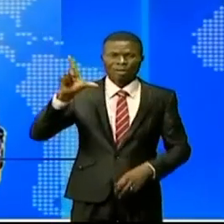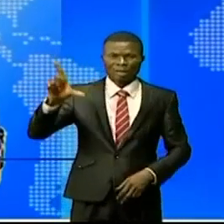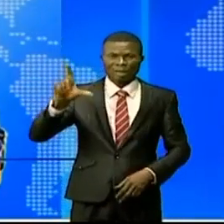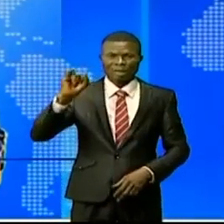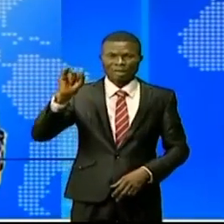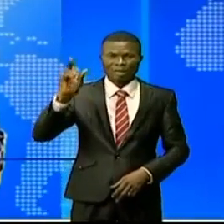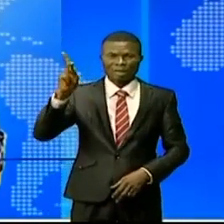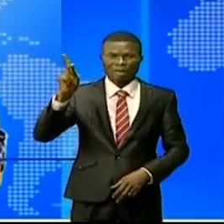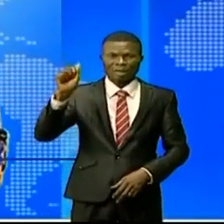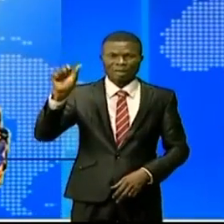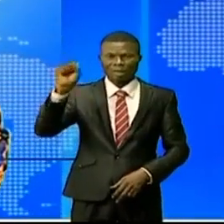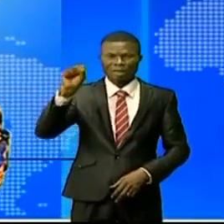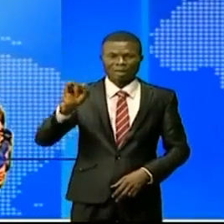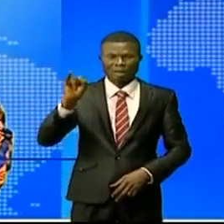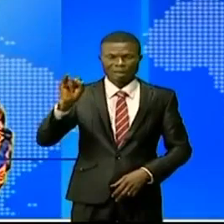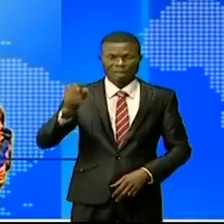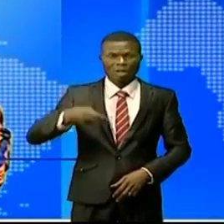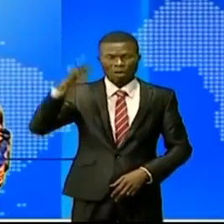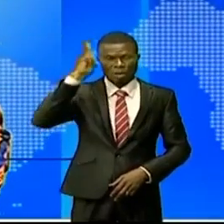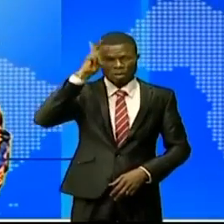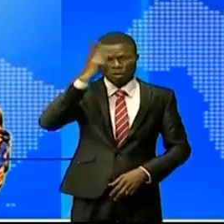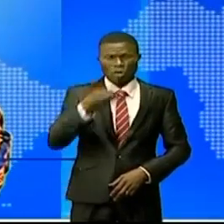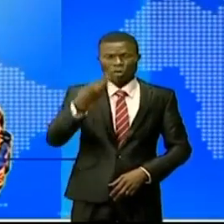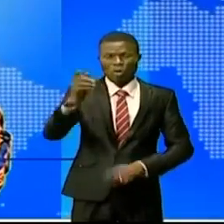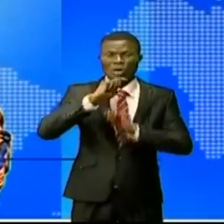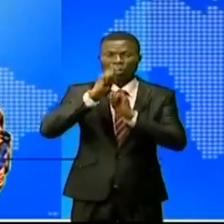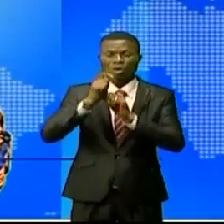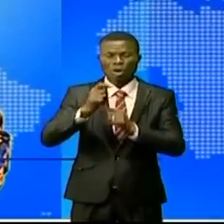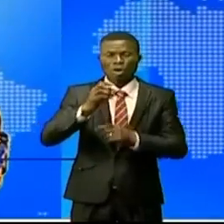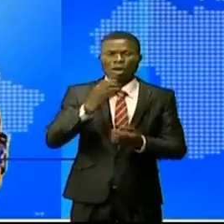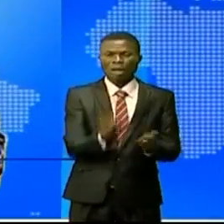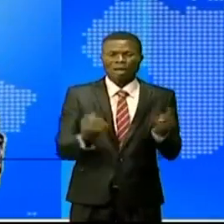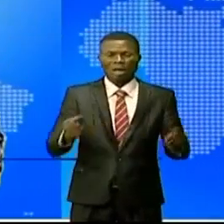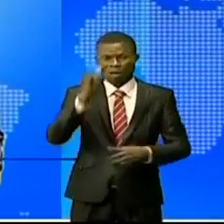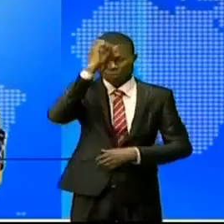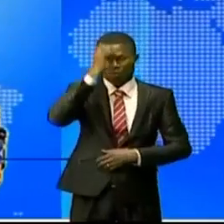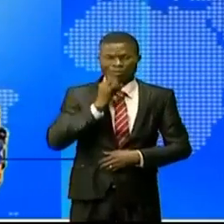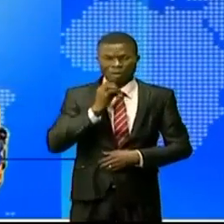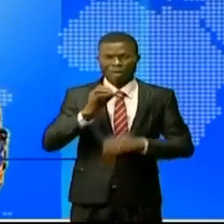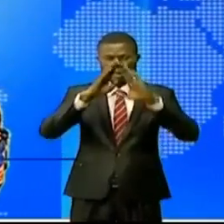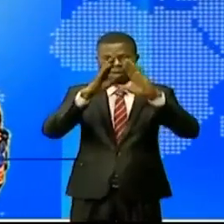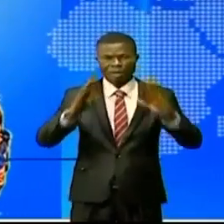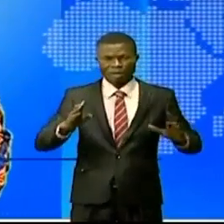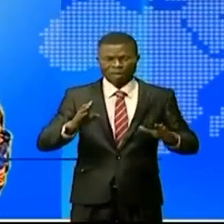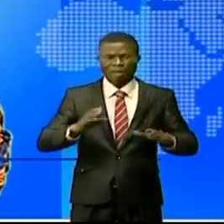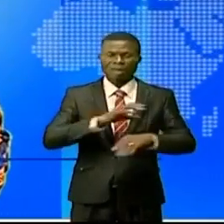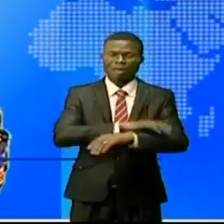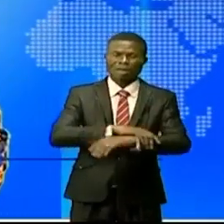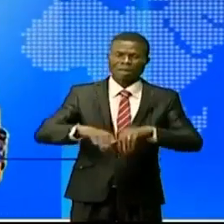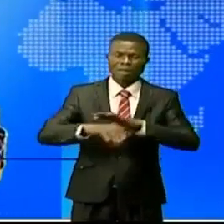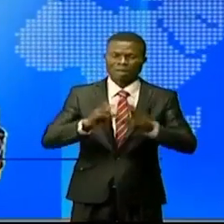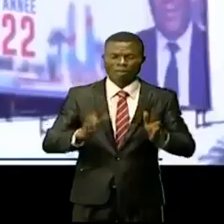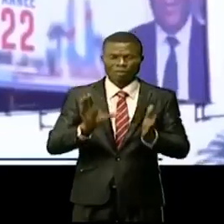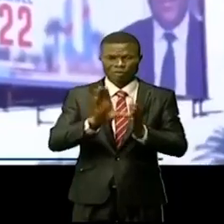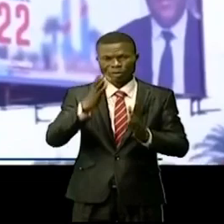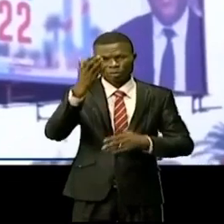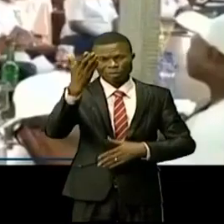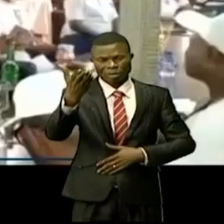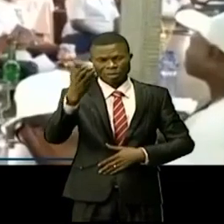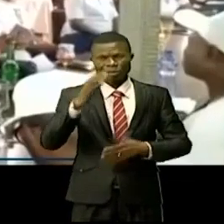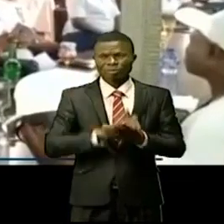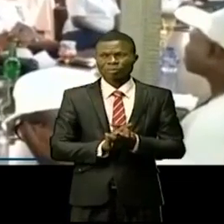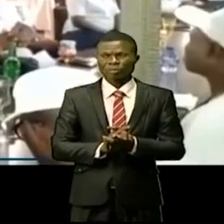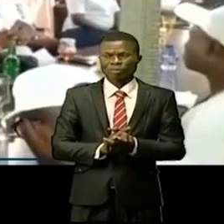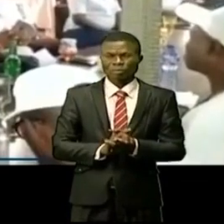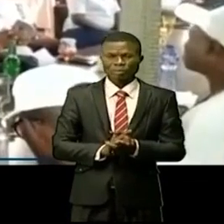du Haut-Katanga. Ils ont remis des vivres aux orphelins de l'orphelinat La Compassion. Eric Kabamba. Moins encore,